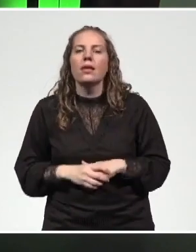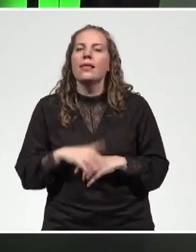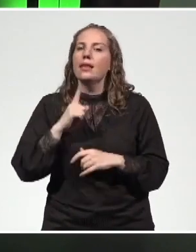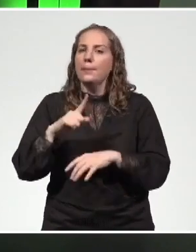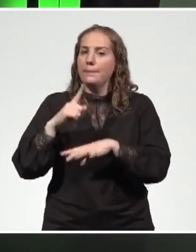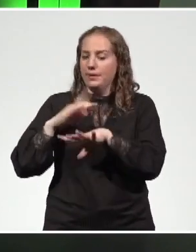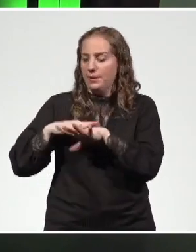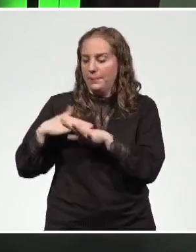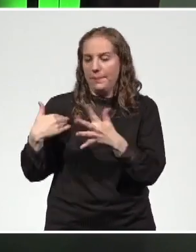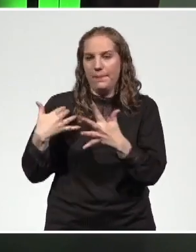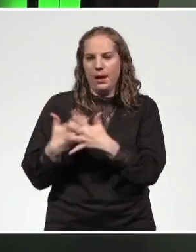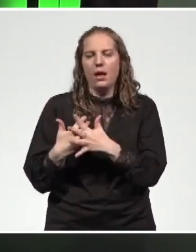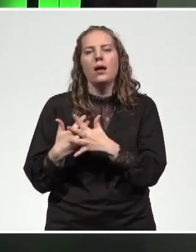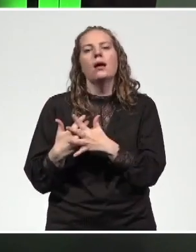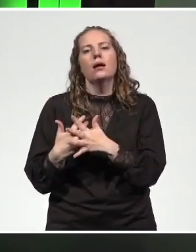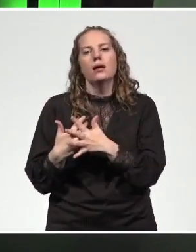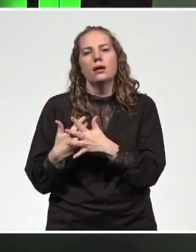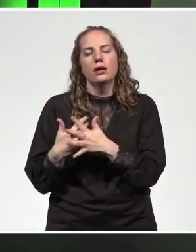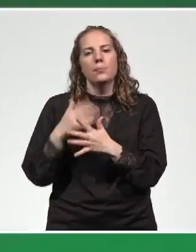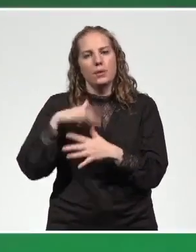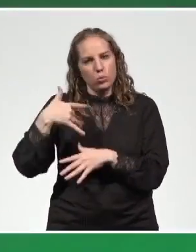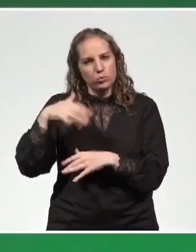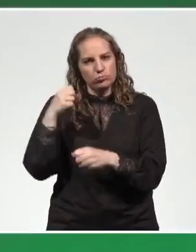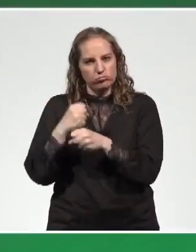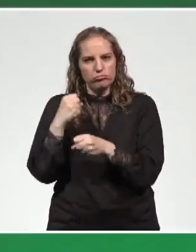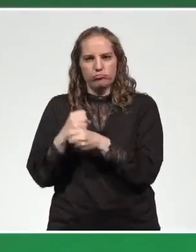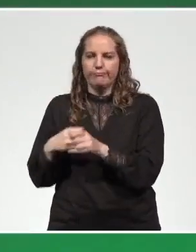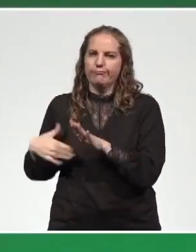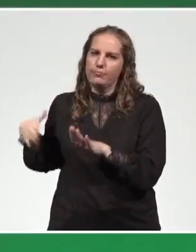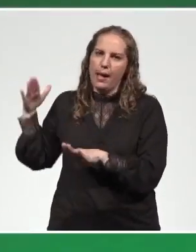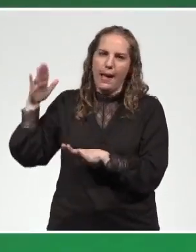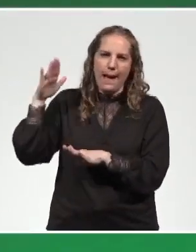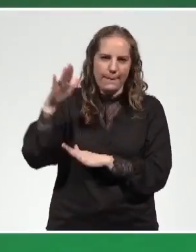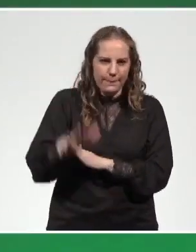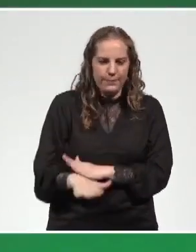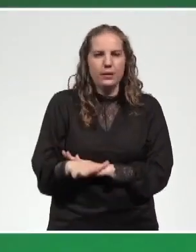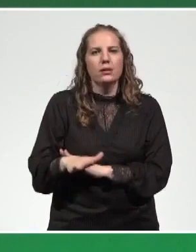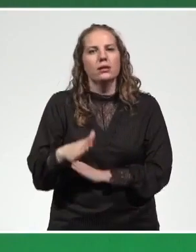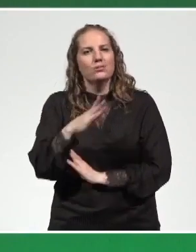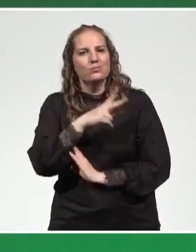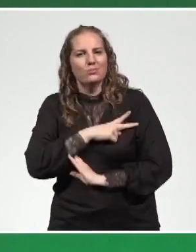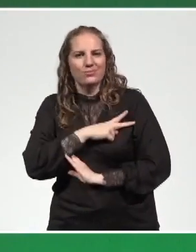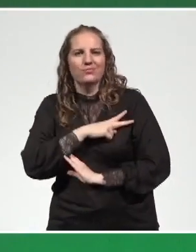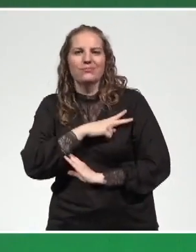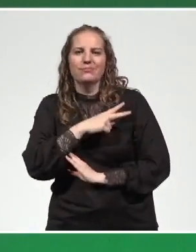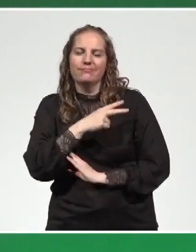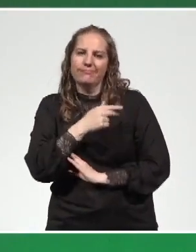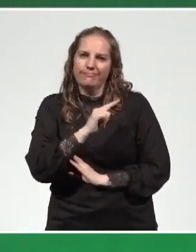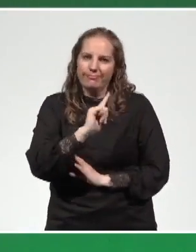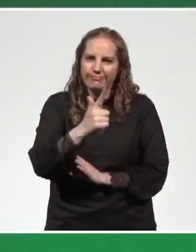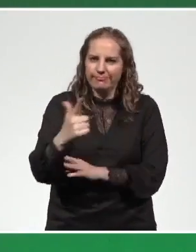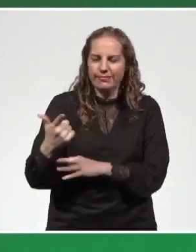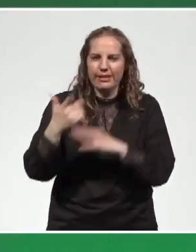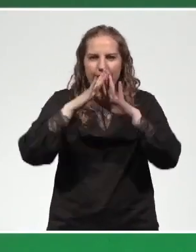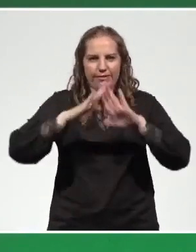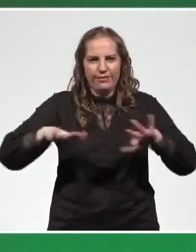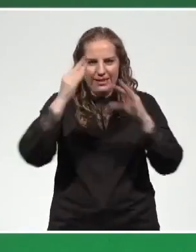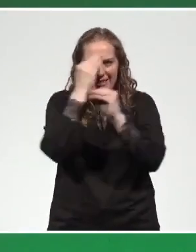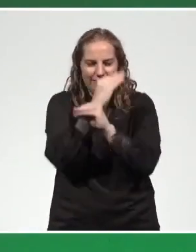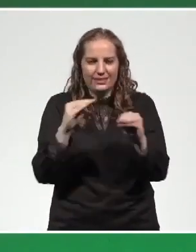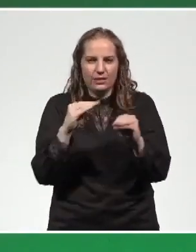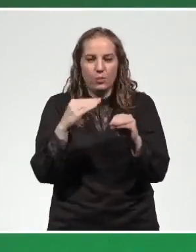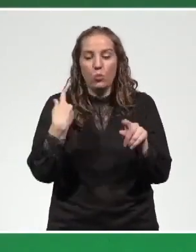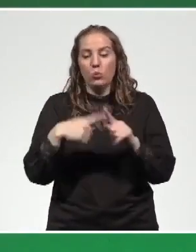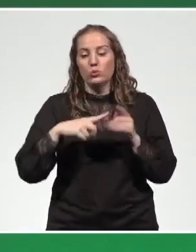kjörtíðanbili hafa verið stíin söguleg stór skref í því að fjölga friðlýsingum og ítarlegur